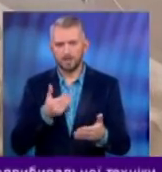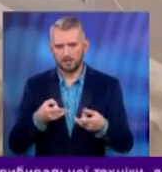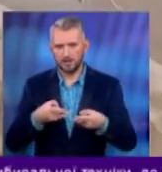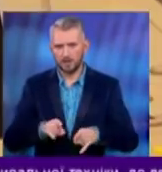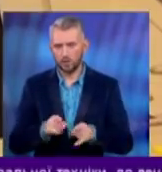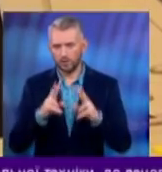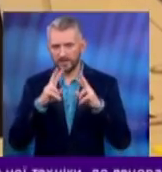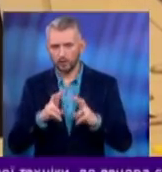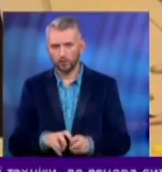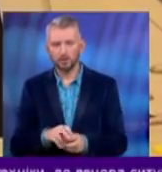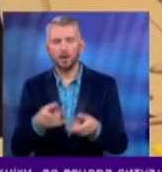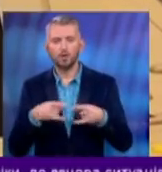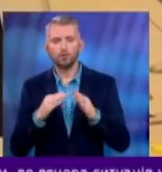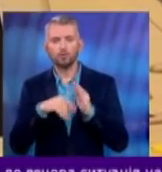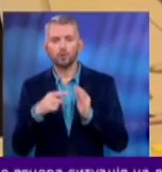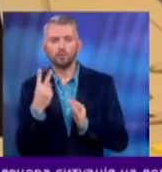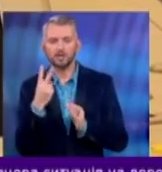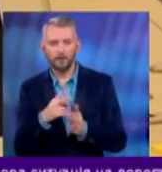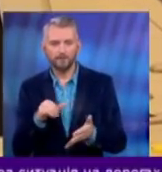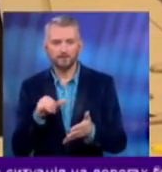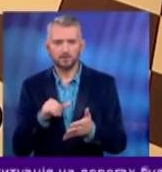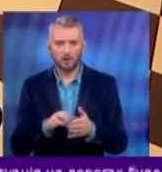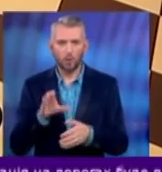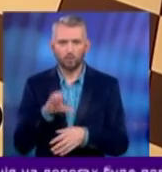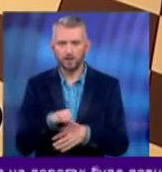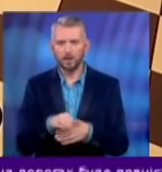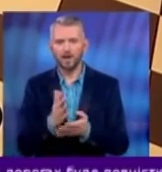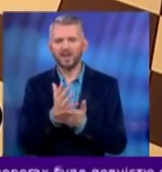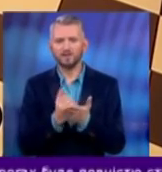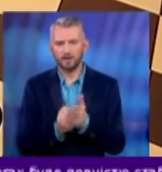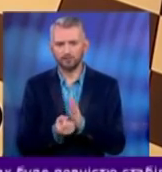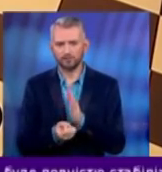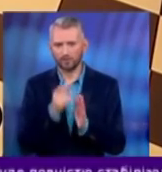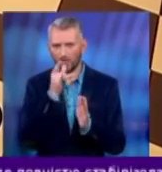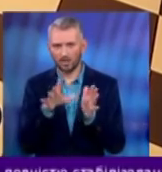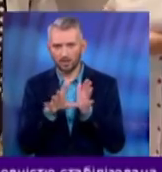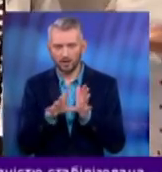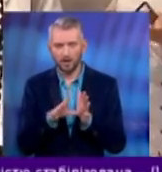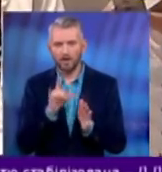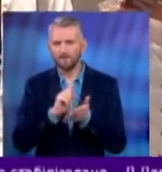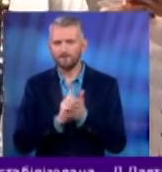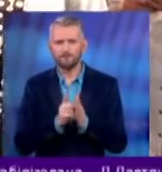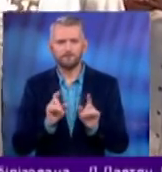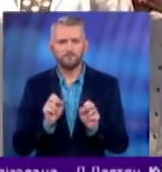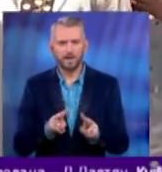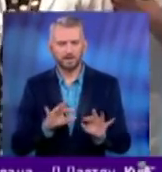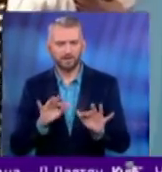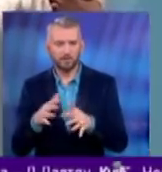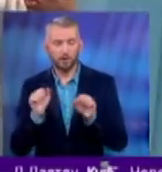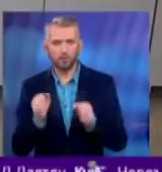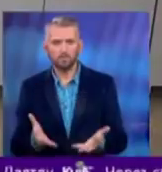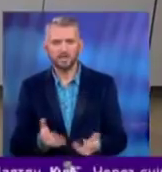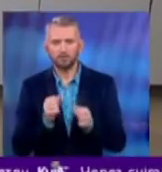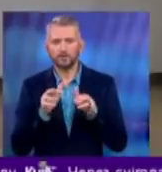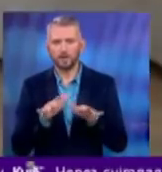В другому ще встановили резервні джерела живлення, які в екстрених випадках можуть довго підтримувати діяльність установи.